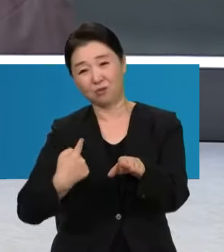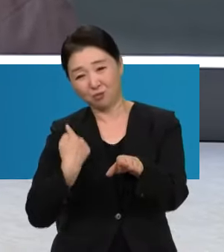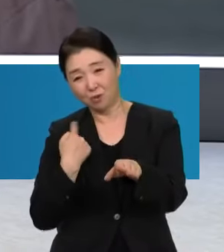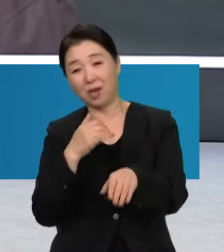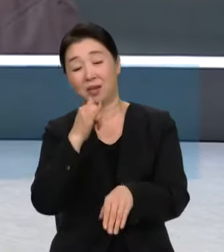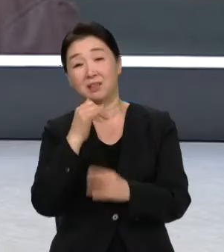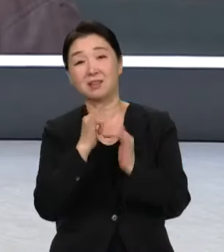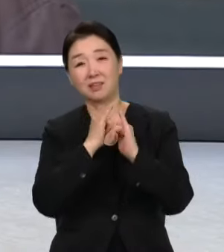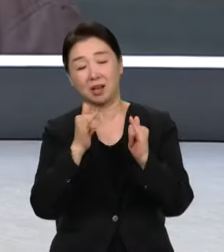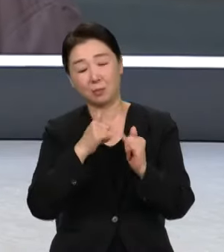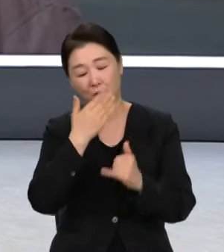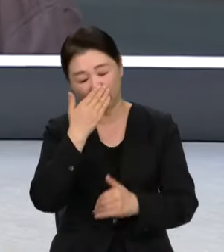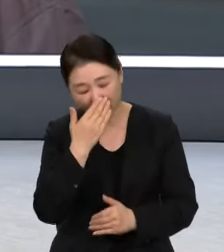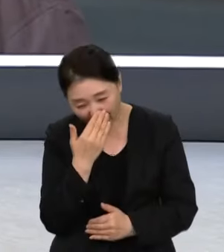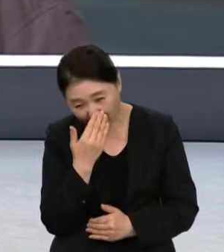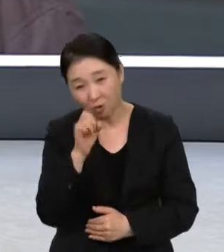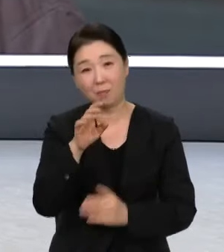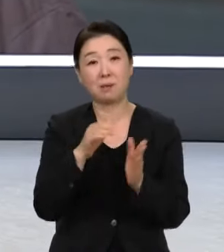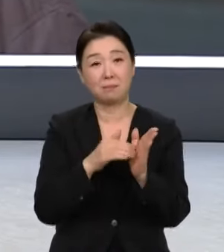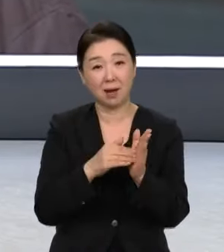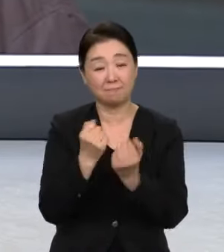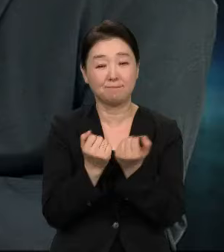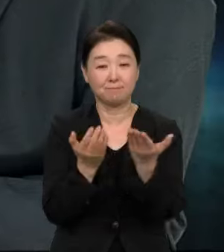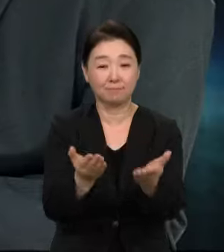삶을 조소희 기자가 되짚어봤습니다.